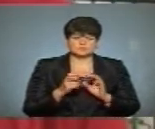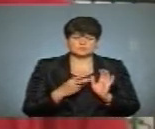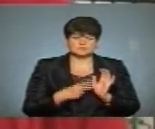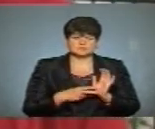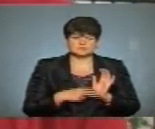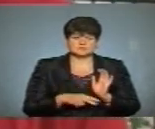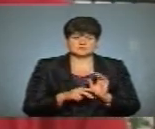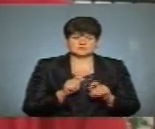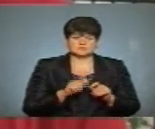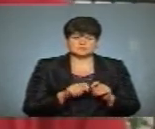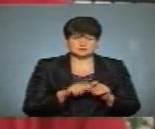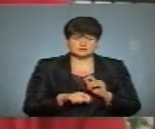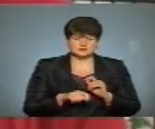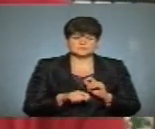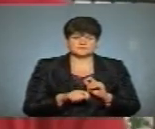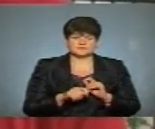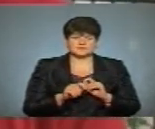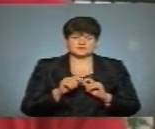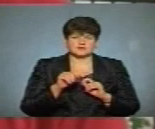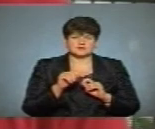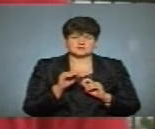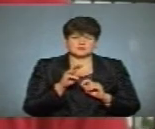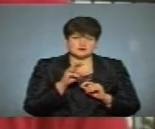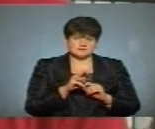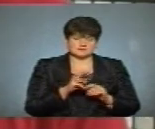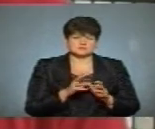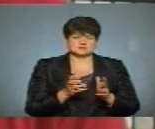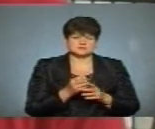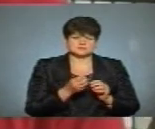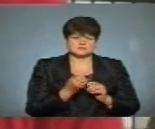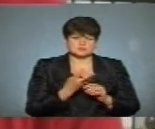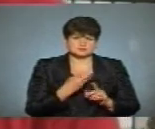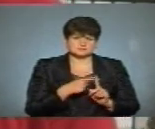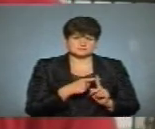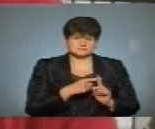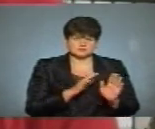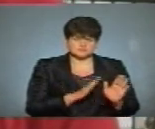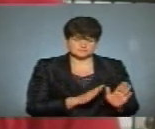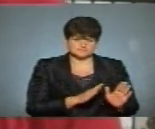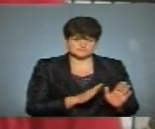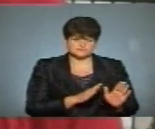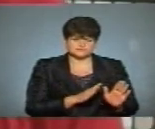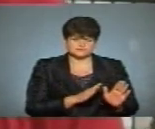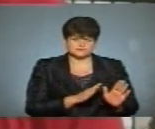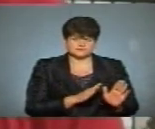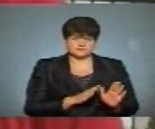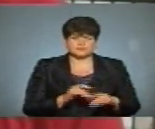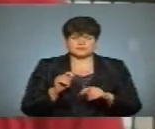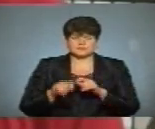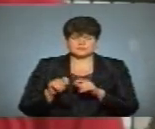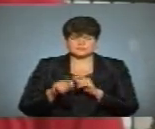270 досліджень на імуноглобуліни М виявлено 13 позитивних, при